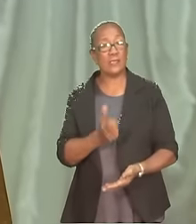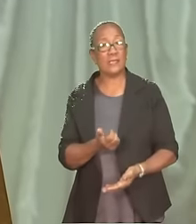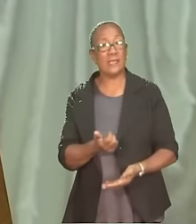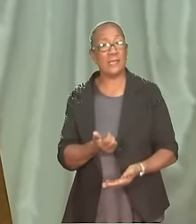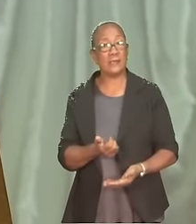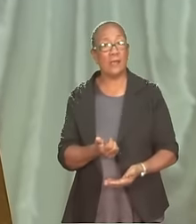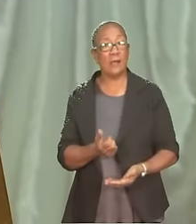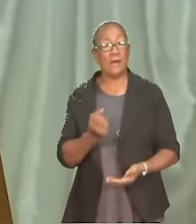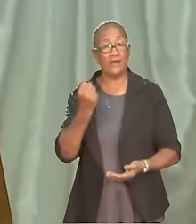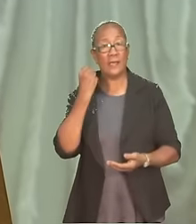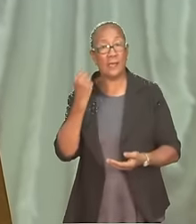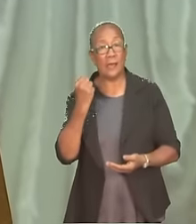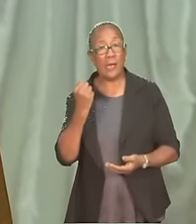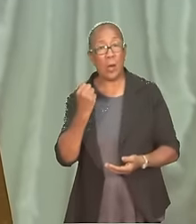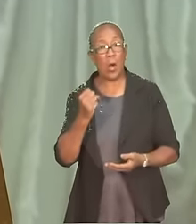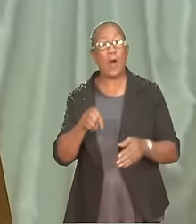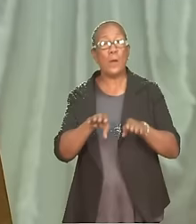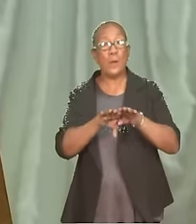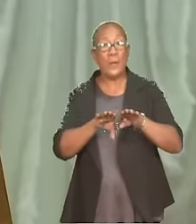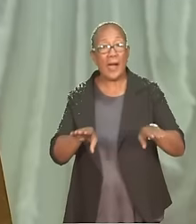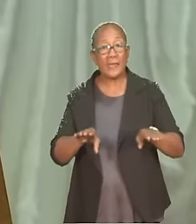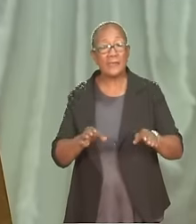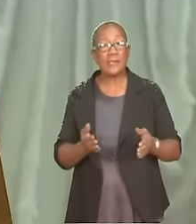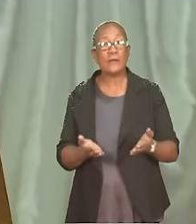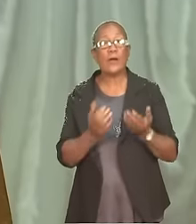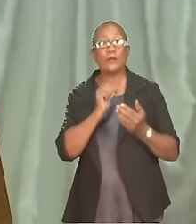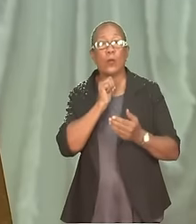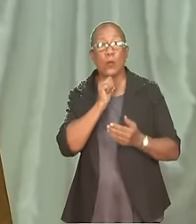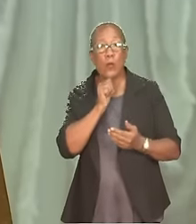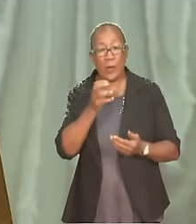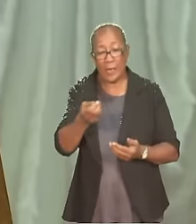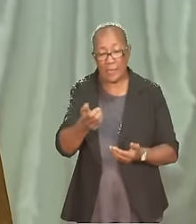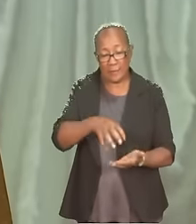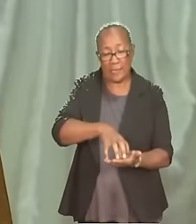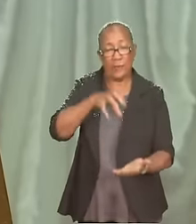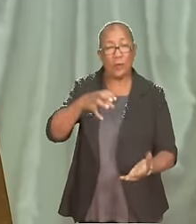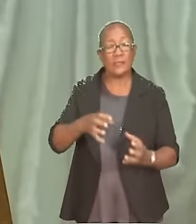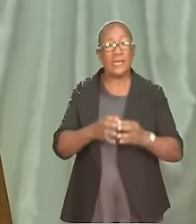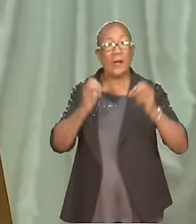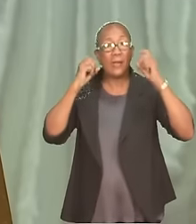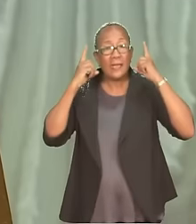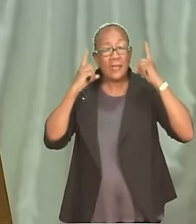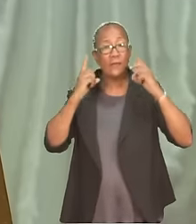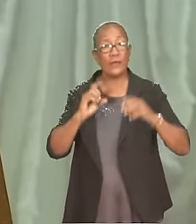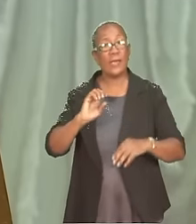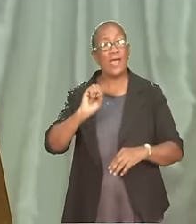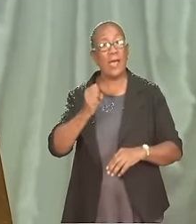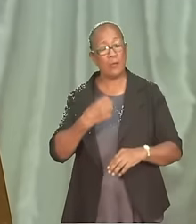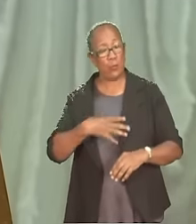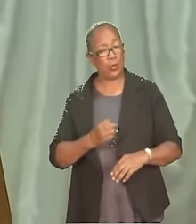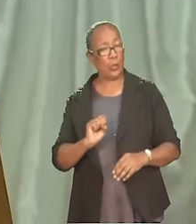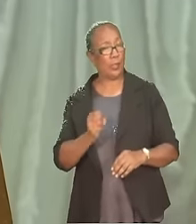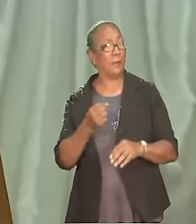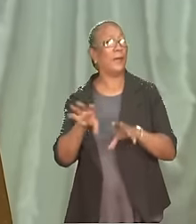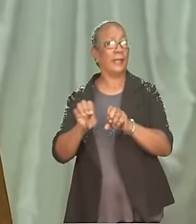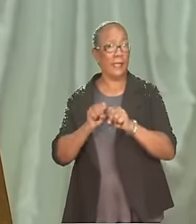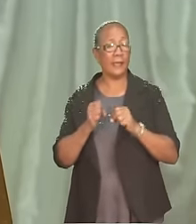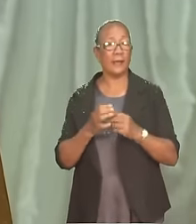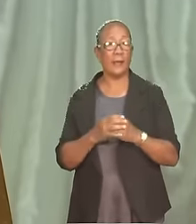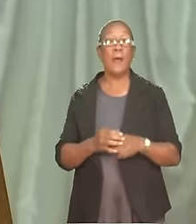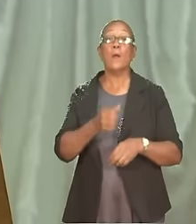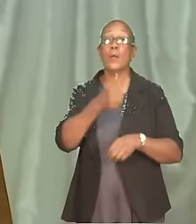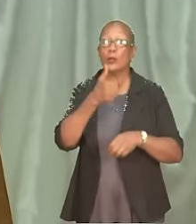op basis van het draagvermogen van onze samenleving. Dat hebben we kunnen bereiken. Met